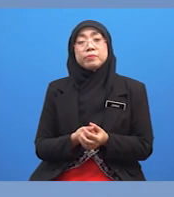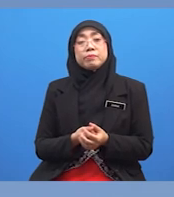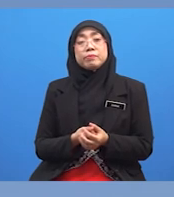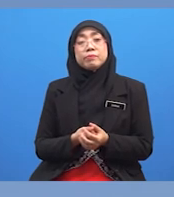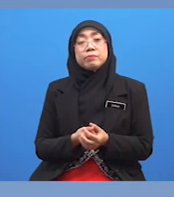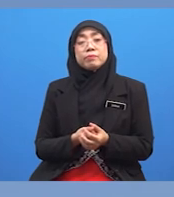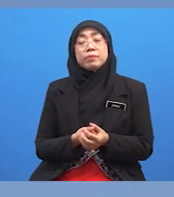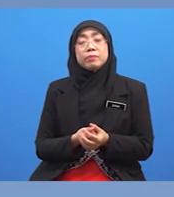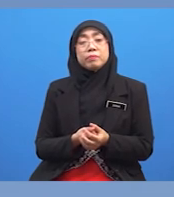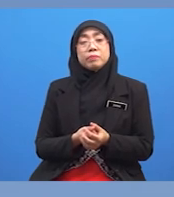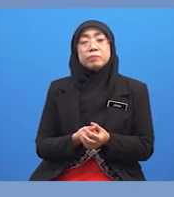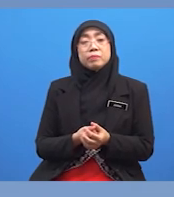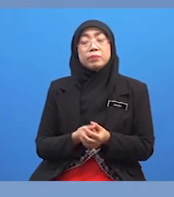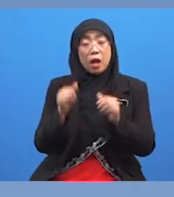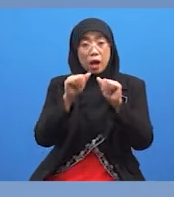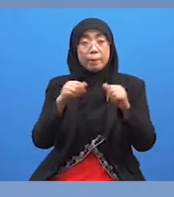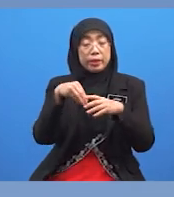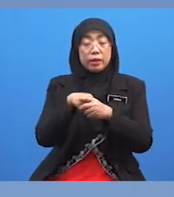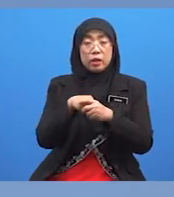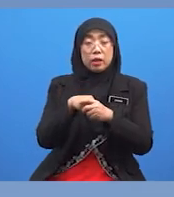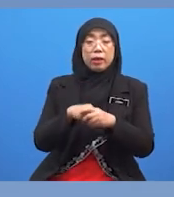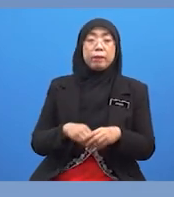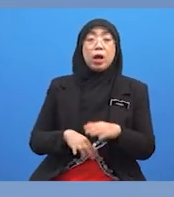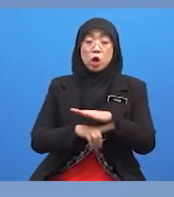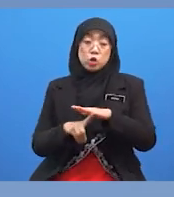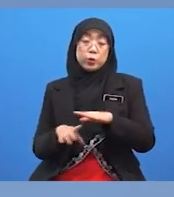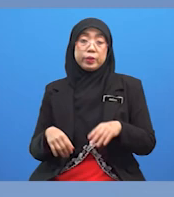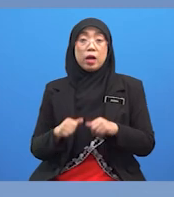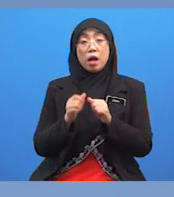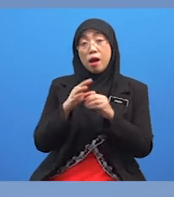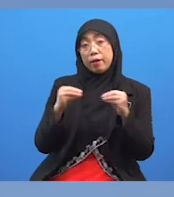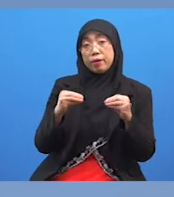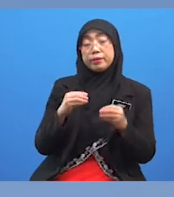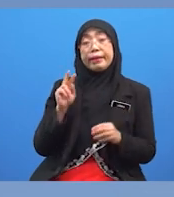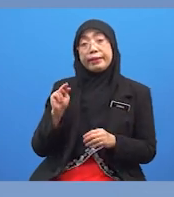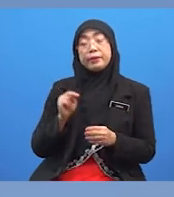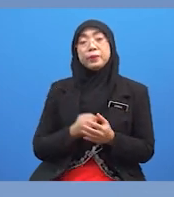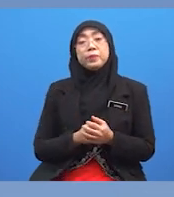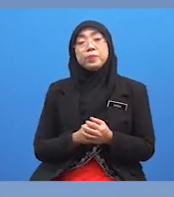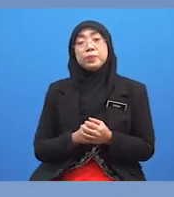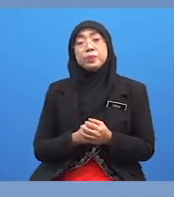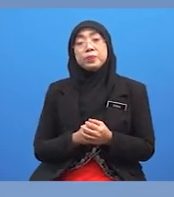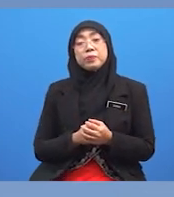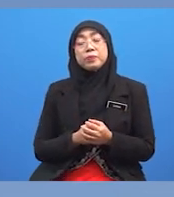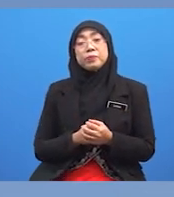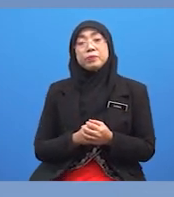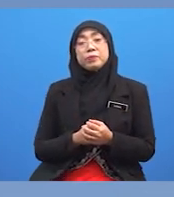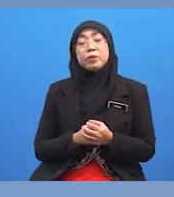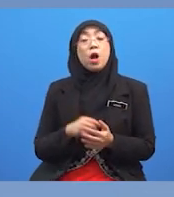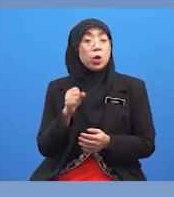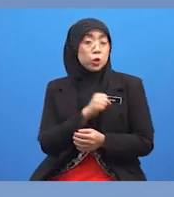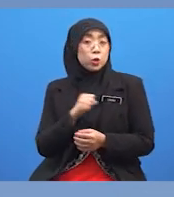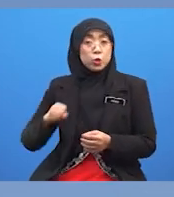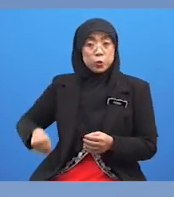akhirat kelak. Pengarang mencatatkan peristiwa Fakir Muhammad, iaitu Sultan Muhammad